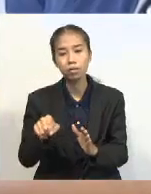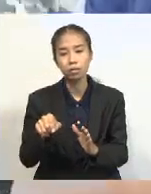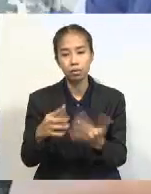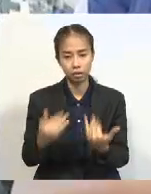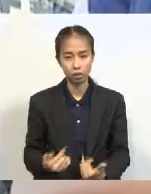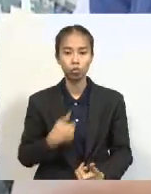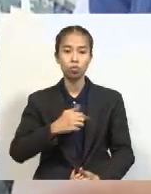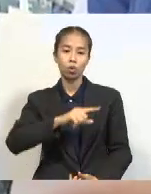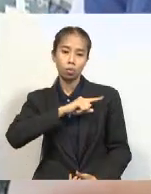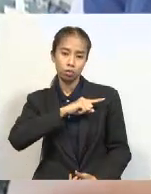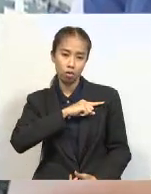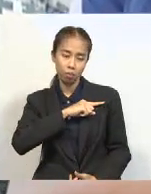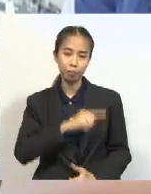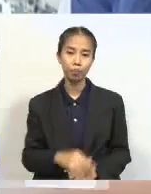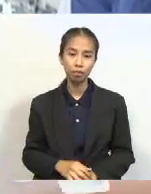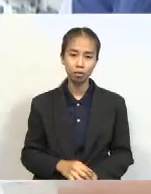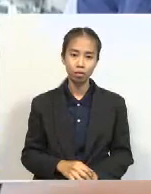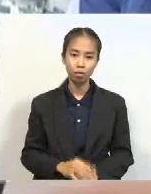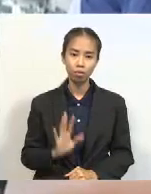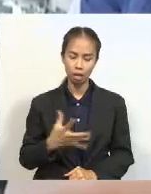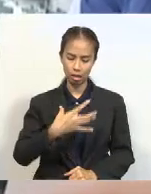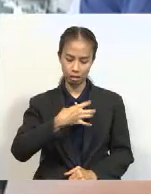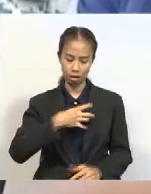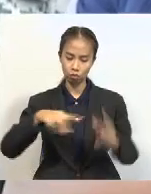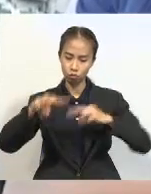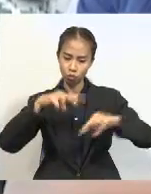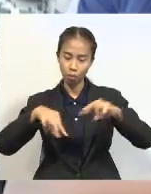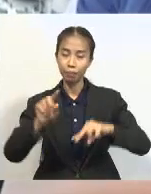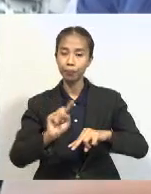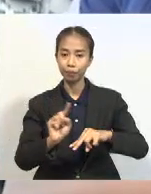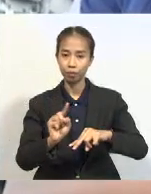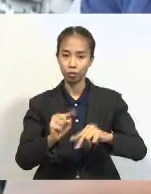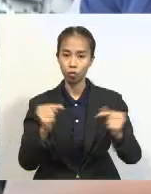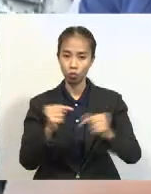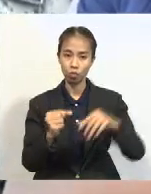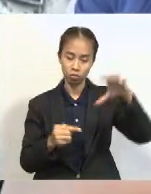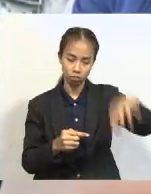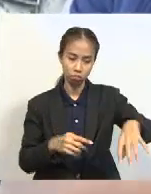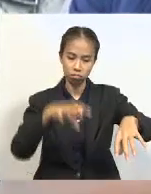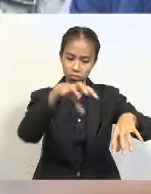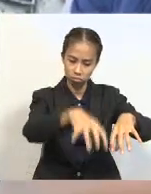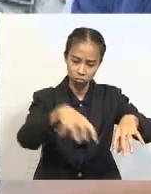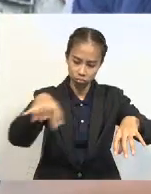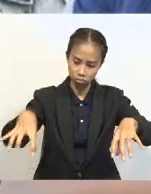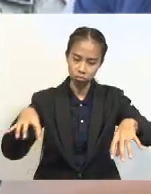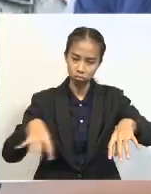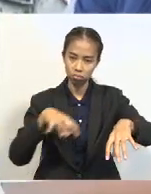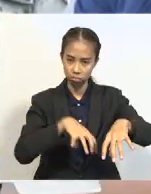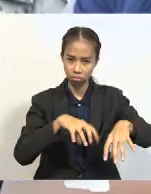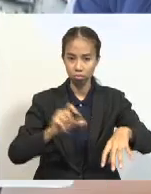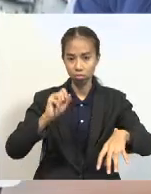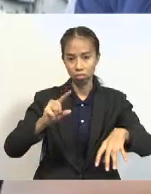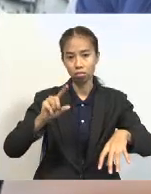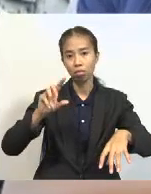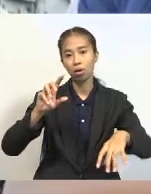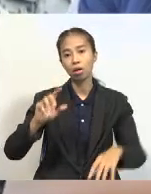รับผิดชอบโจทย์ที่เราต้องการตรวจสอบนั่นก็คือในส่วนของหน่วยงานในศรชนไม่ว่าจะเป็น